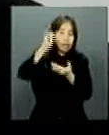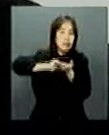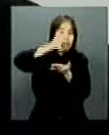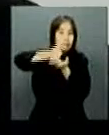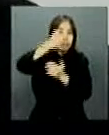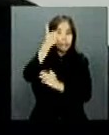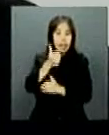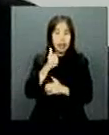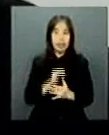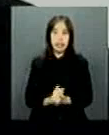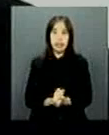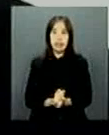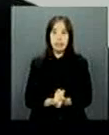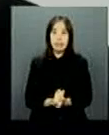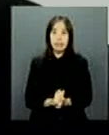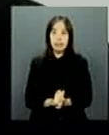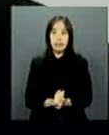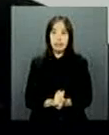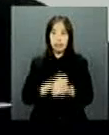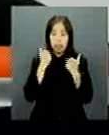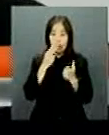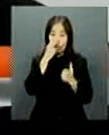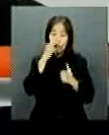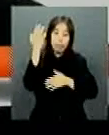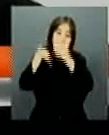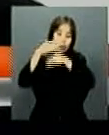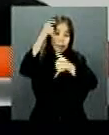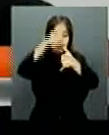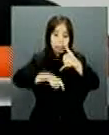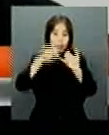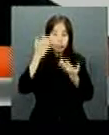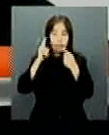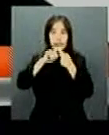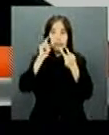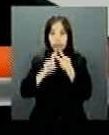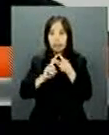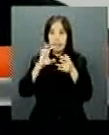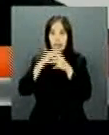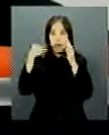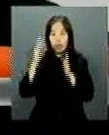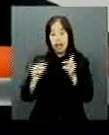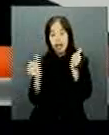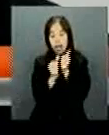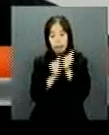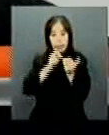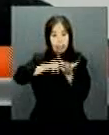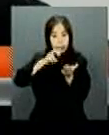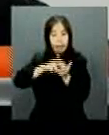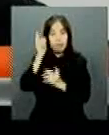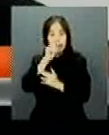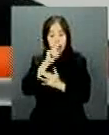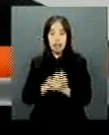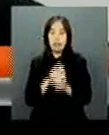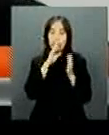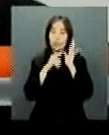ไม่ว่าไม่ตรวจสอบอาจจะไม่ต้องตรวจสอบประวัตินะครับหรือการยกเว้นหลักทรัพย์ค้ำประกันแต่ให้บุคคลค้ำแทนนะครับอย่างนี้เป็นต้นนะเ